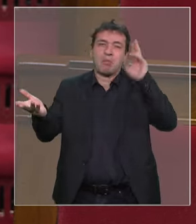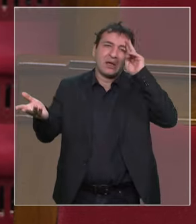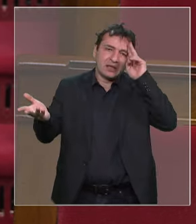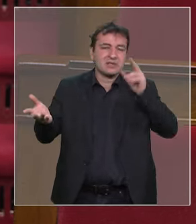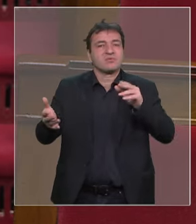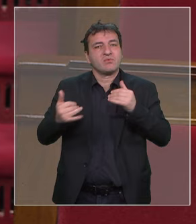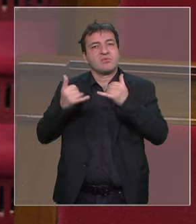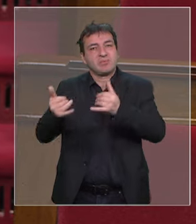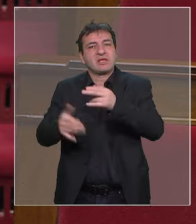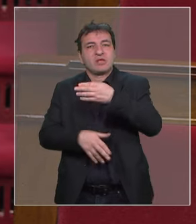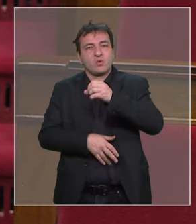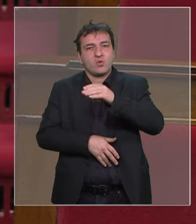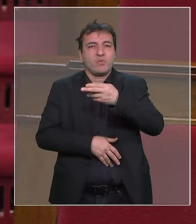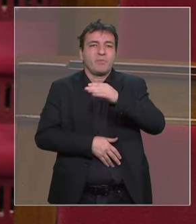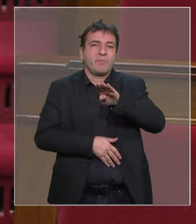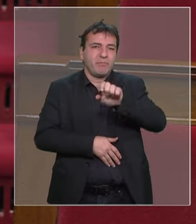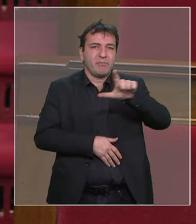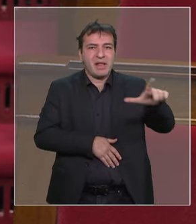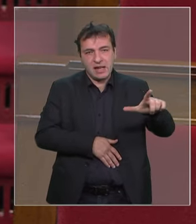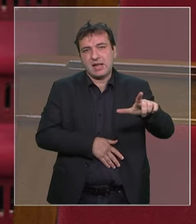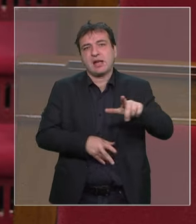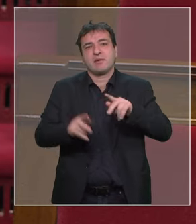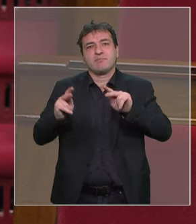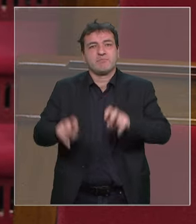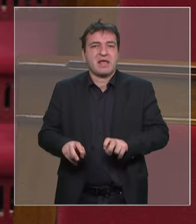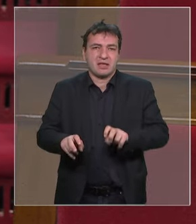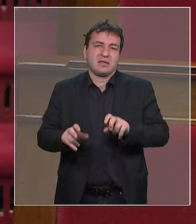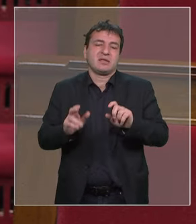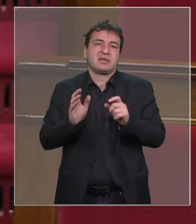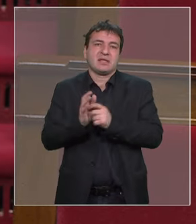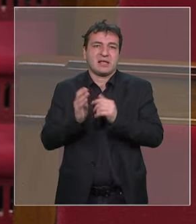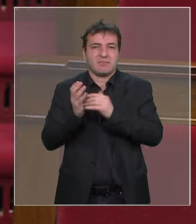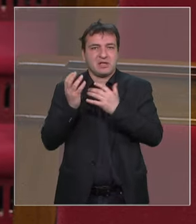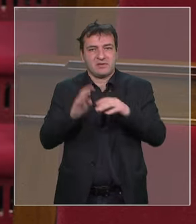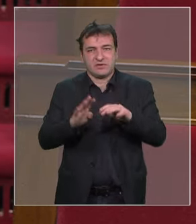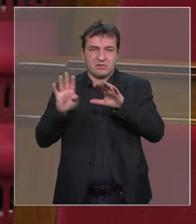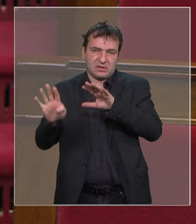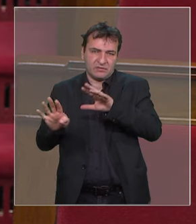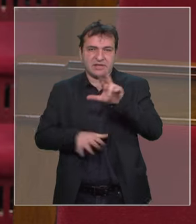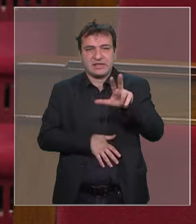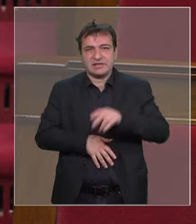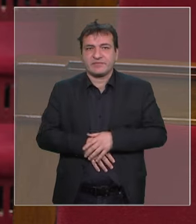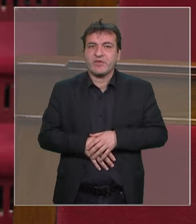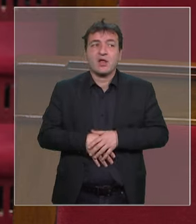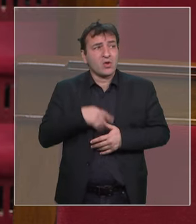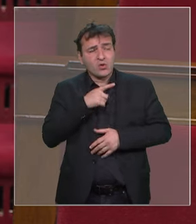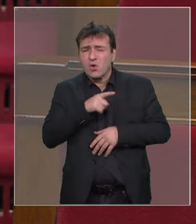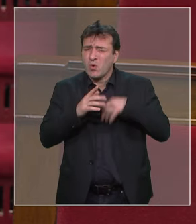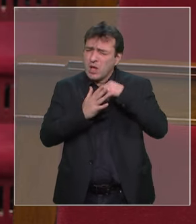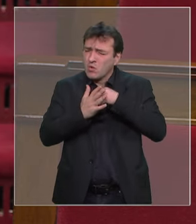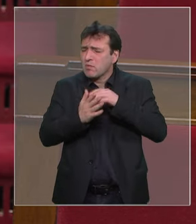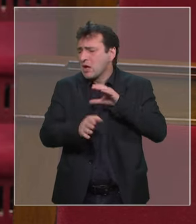93. Madiba a fait de sa vie un combat pour la paix, adepte de la non-violence. La